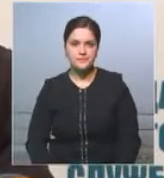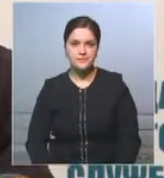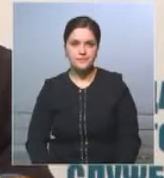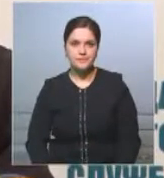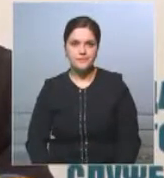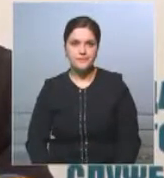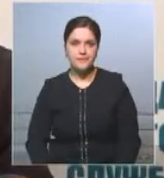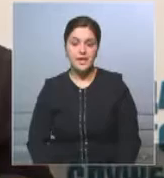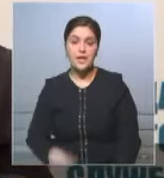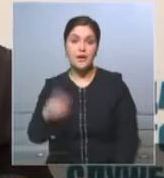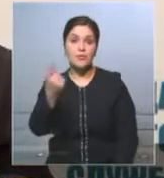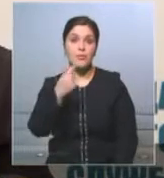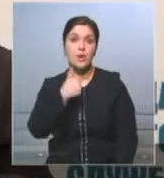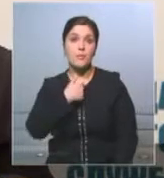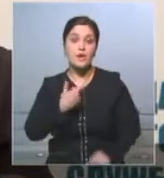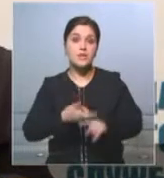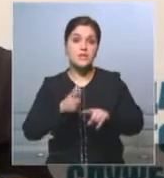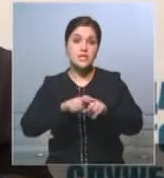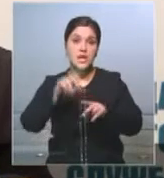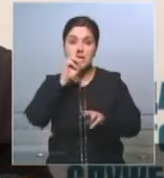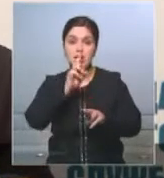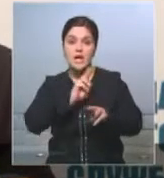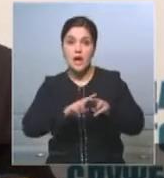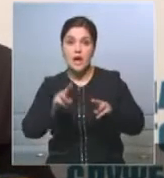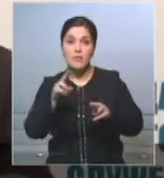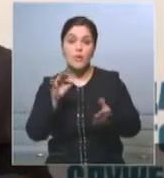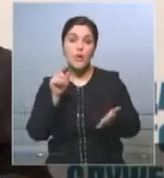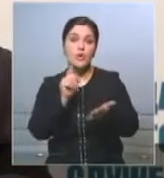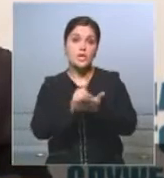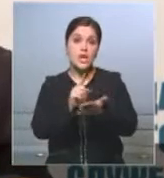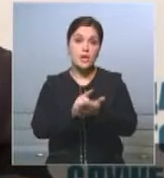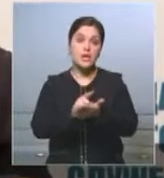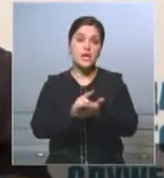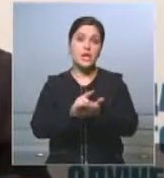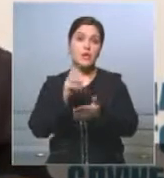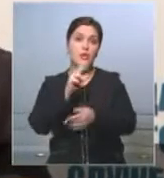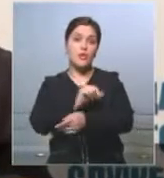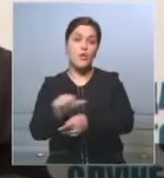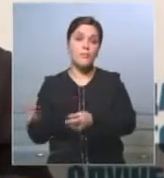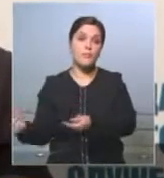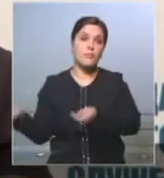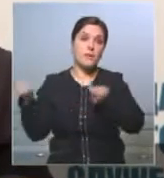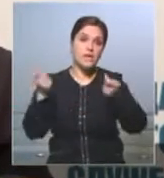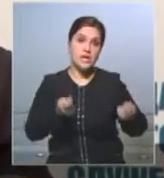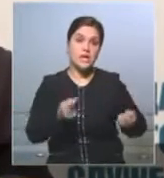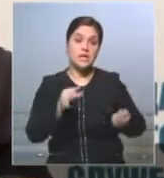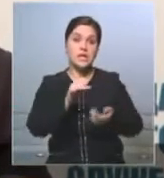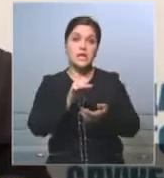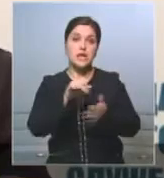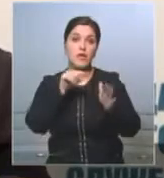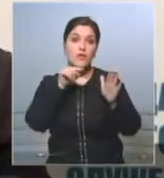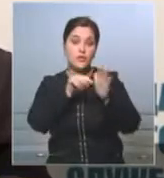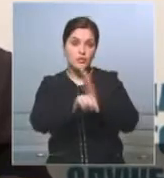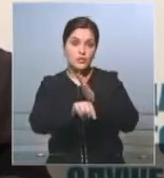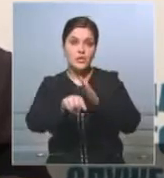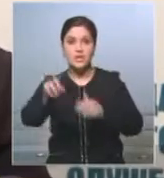Во-первых, мы очень сильно теряем по налогам при импорте и в дальнейшем внутри страны.